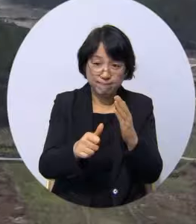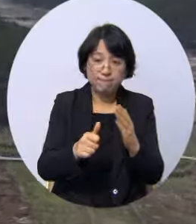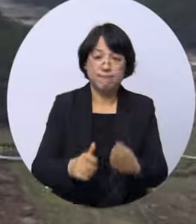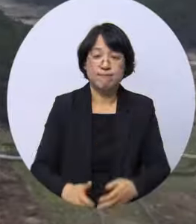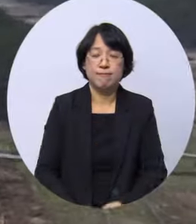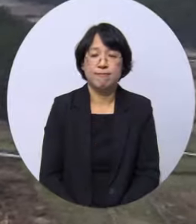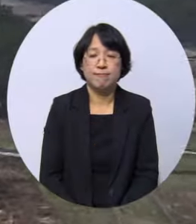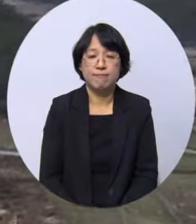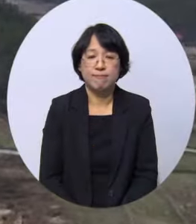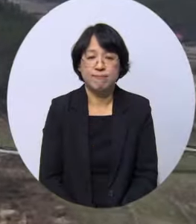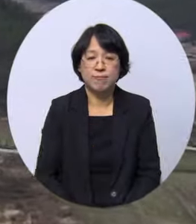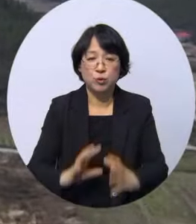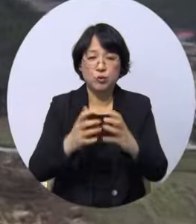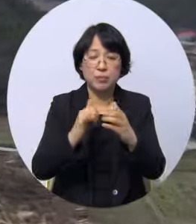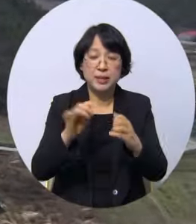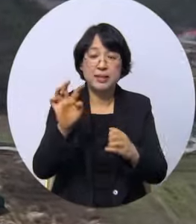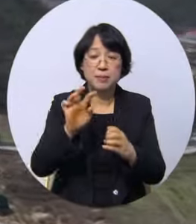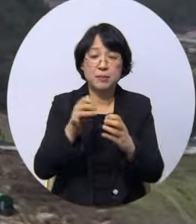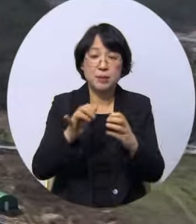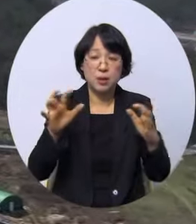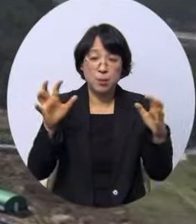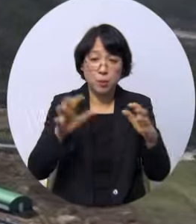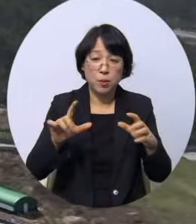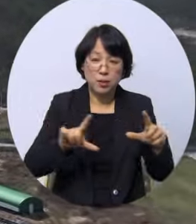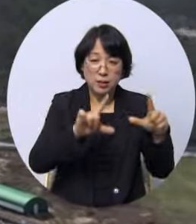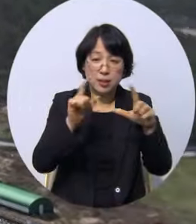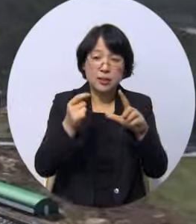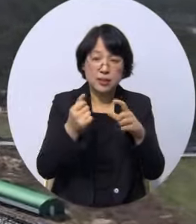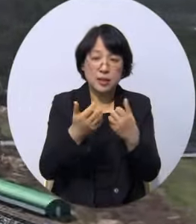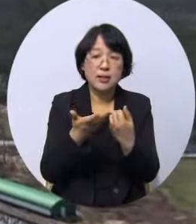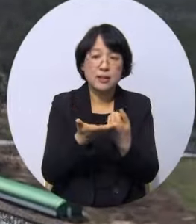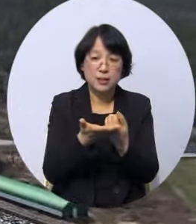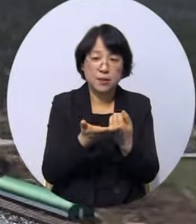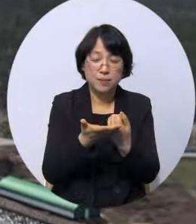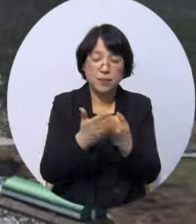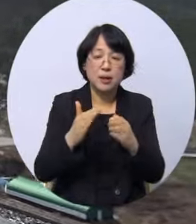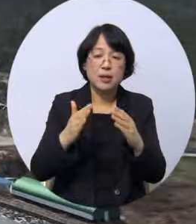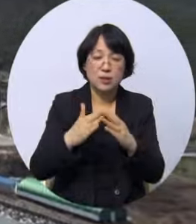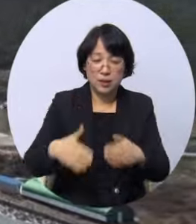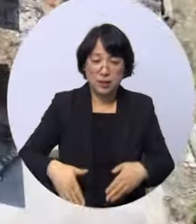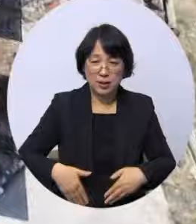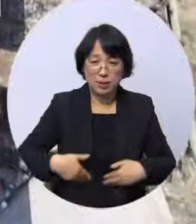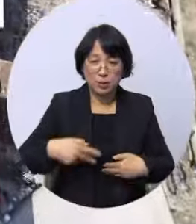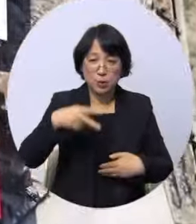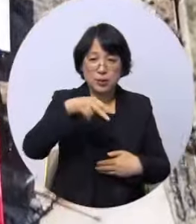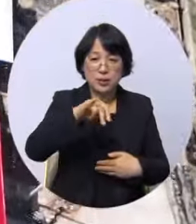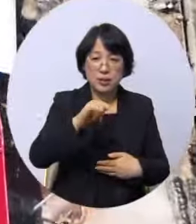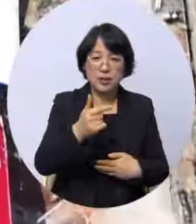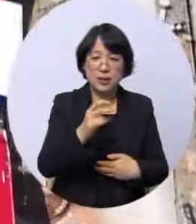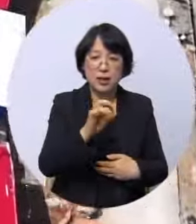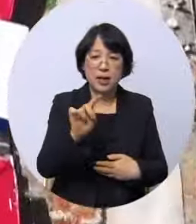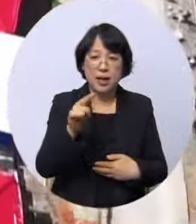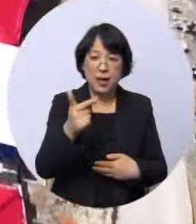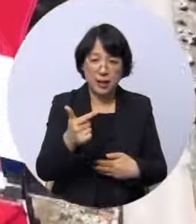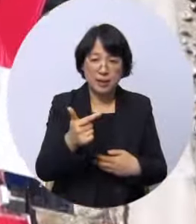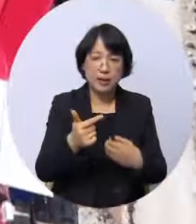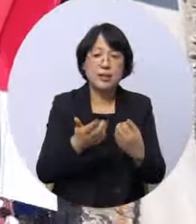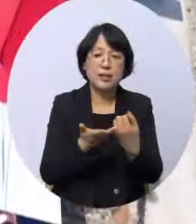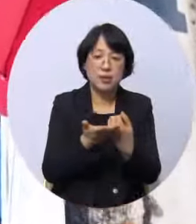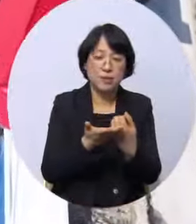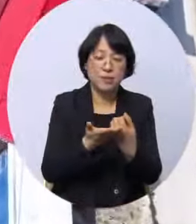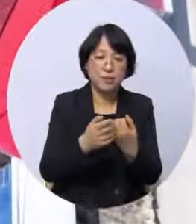봤습니다 주민 30여명이 모여 사는 작은섬 전라남도 신한 대기점도 대기 점도로 시집와